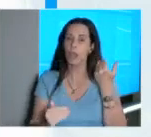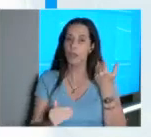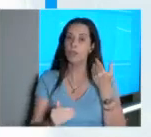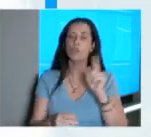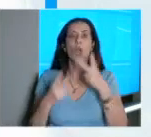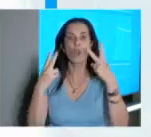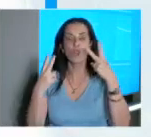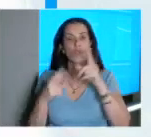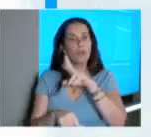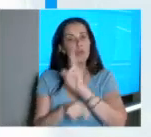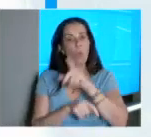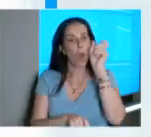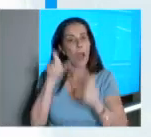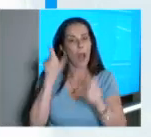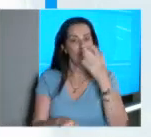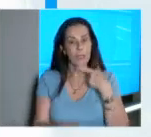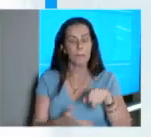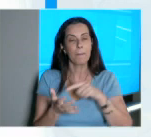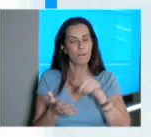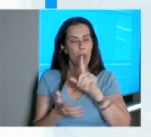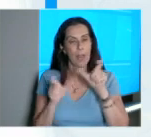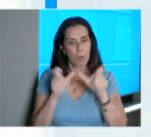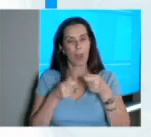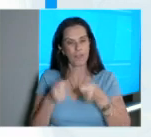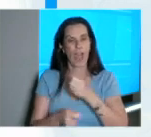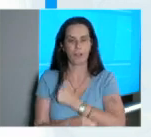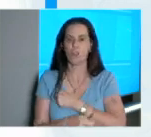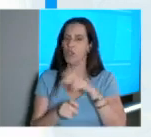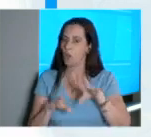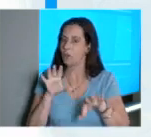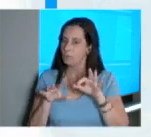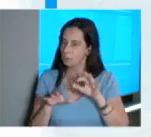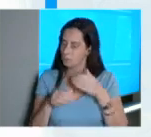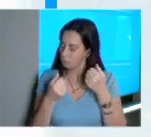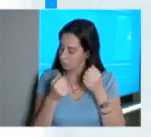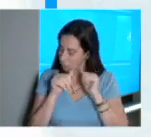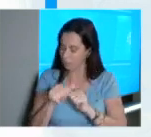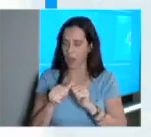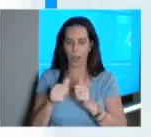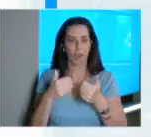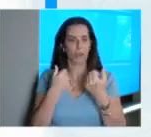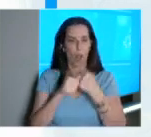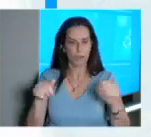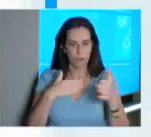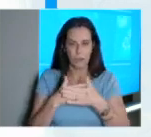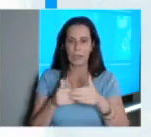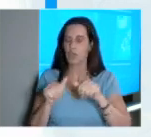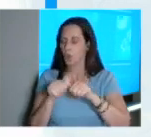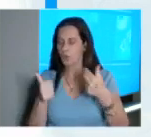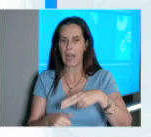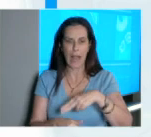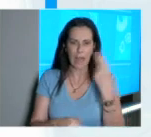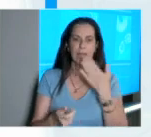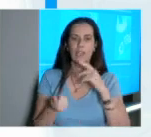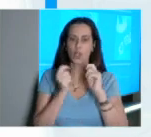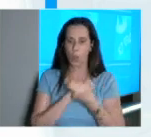חודש, ולמי שאכפת לו להגן על הישראלים מפני כפייה דתית, יכל להצביע בעד חופש בנישואים, גירושין, להט"בים, תחבורה ציבורית וגיור